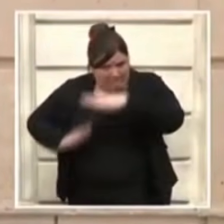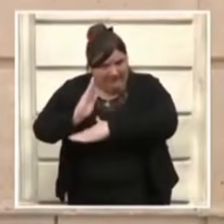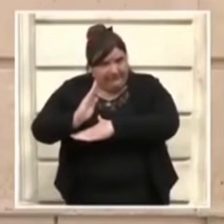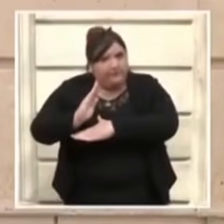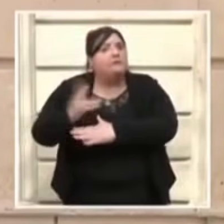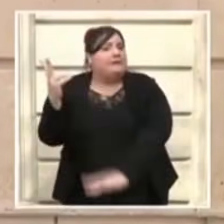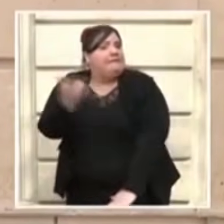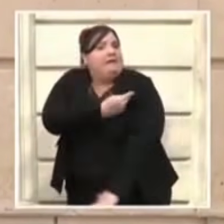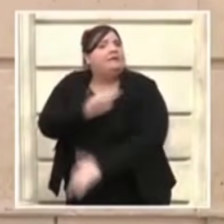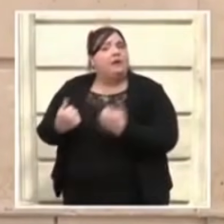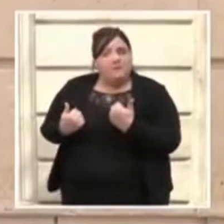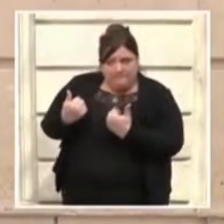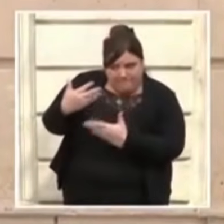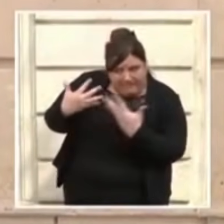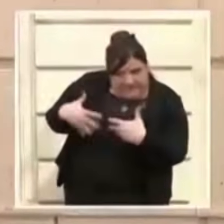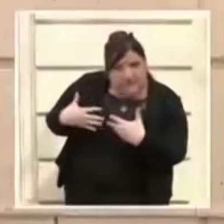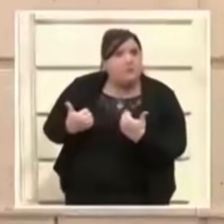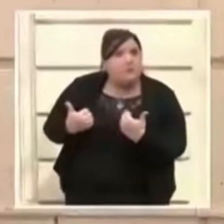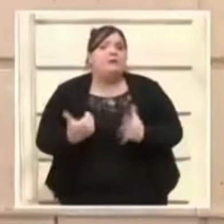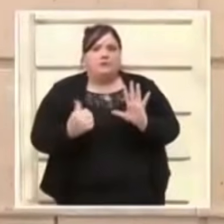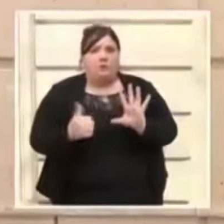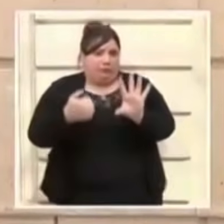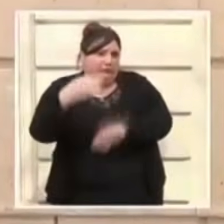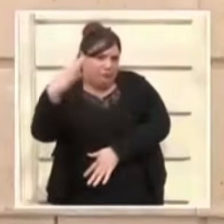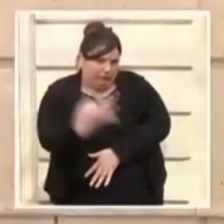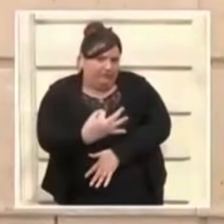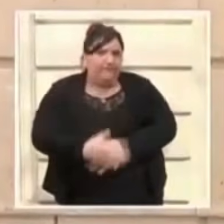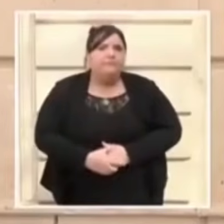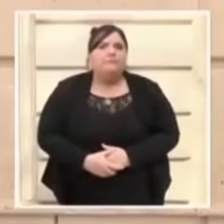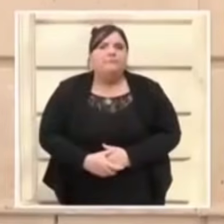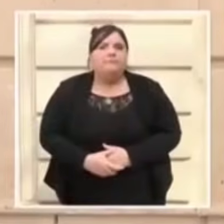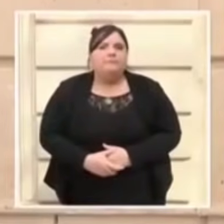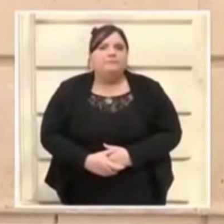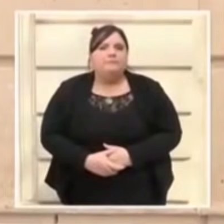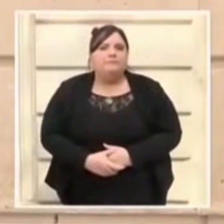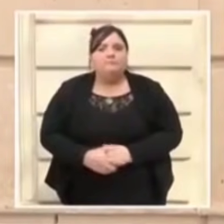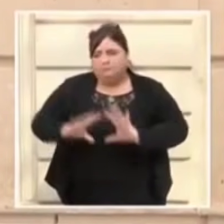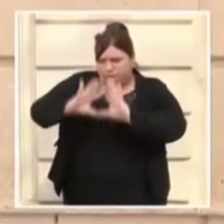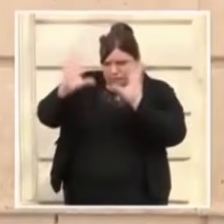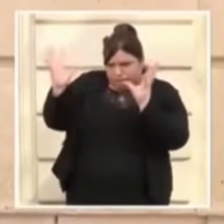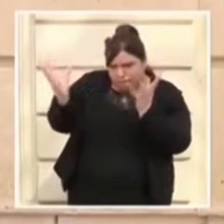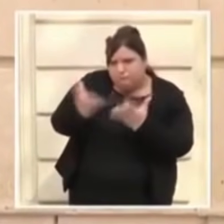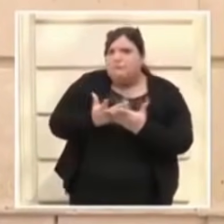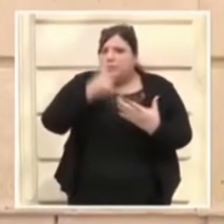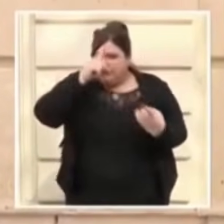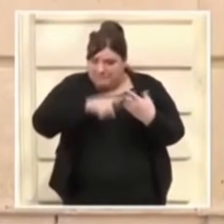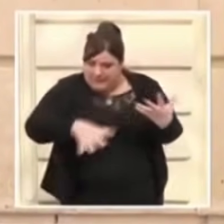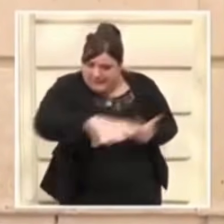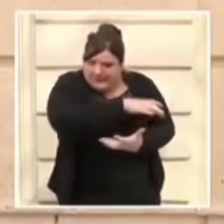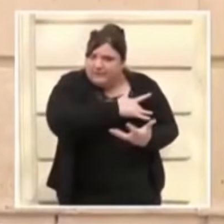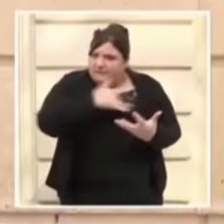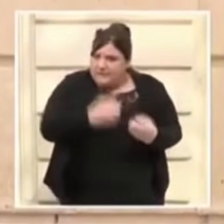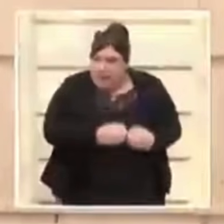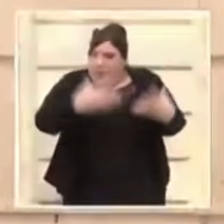été vaccinés en première injection. Une stratégie donc de sortie progressive